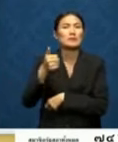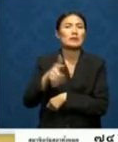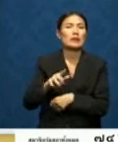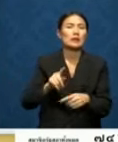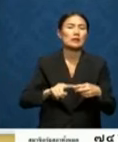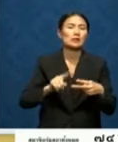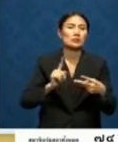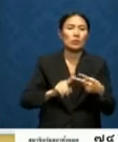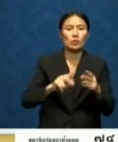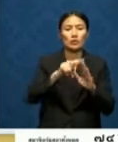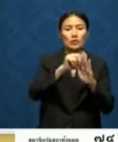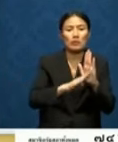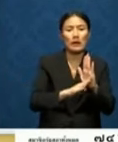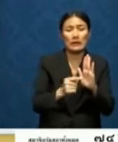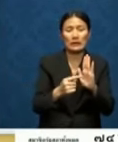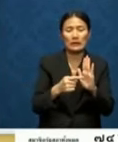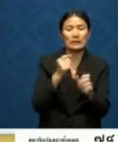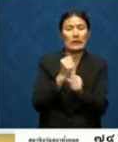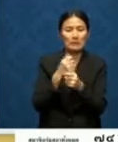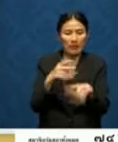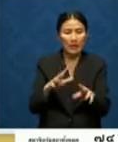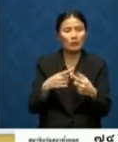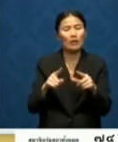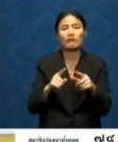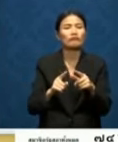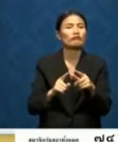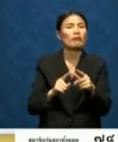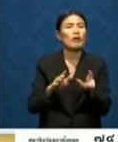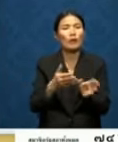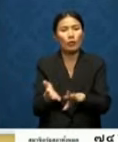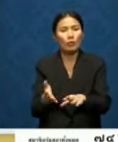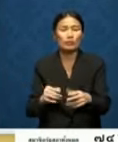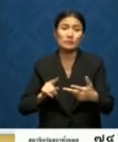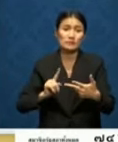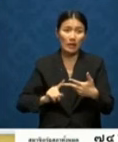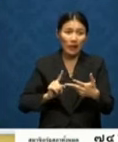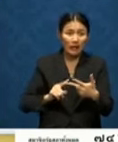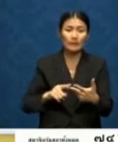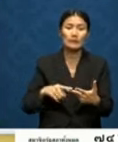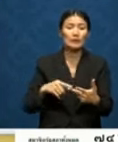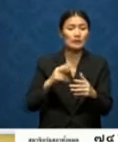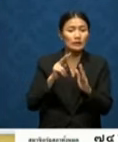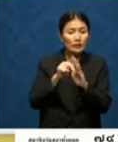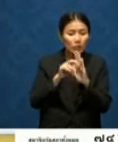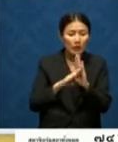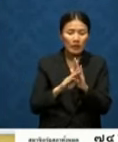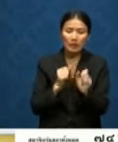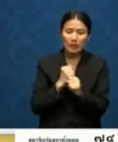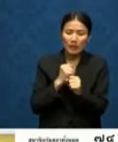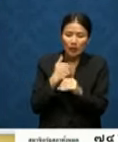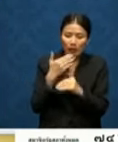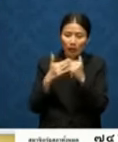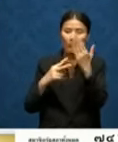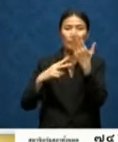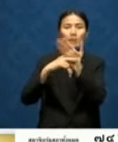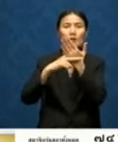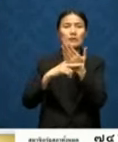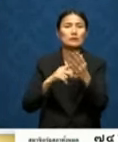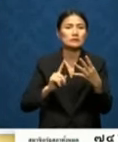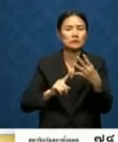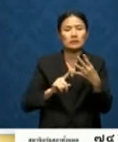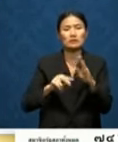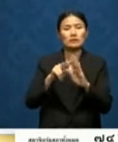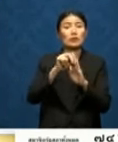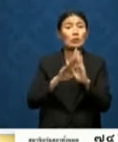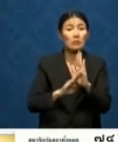ประกาศธรรมไม่สำเร็จ 3นโยบายที่กำลังเดินหน้าสะดุดเกิดผลเสียกับประเทศ 4นโยบายไม่